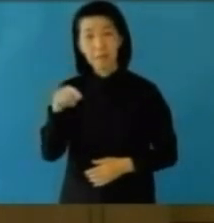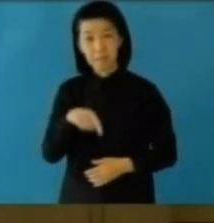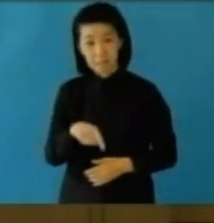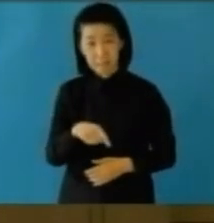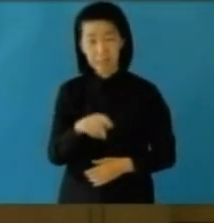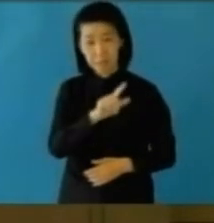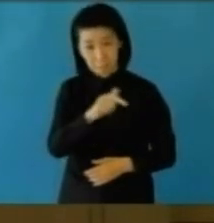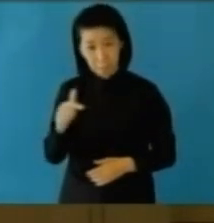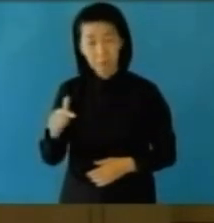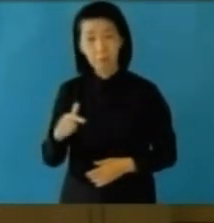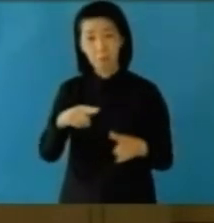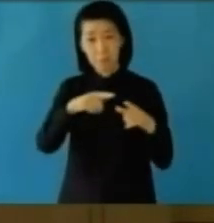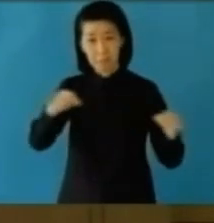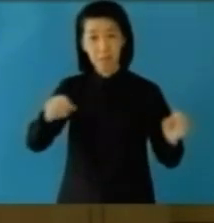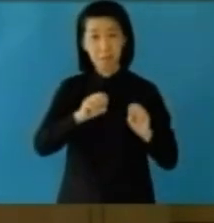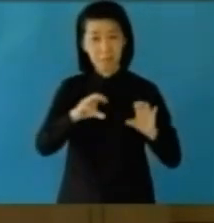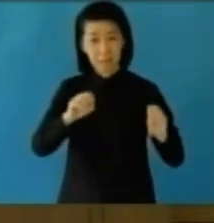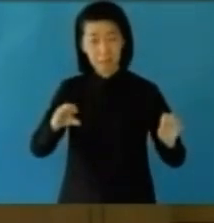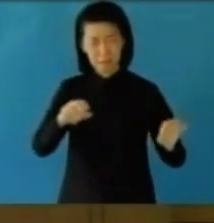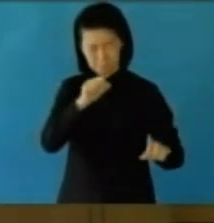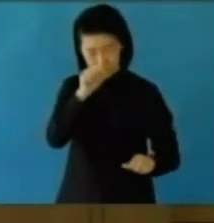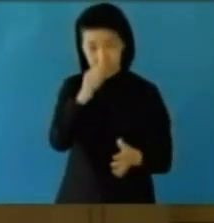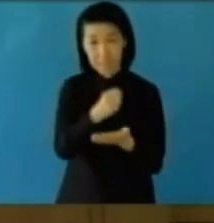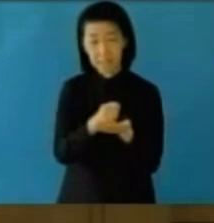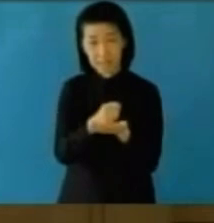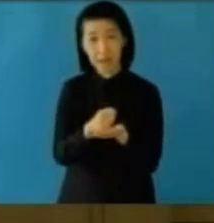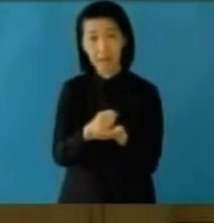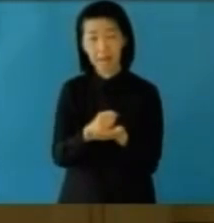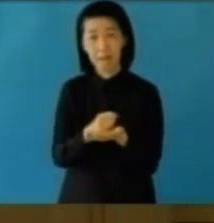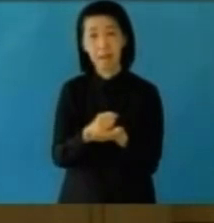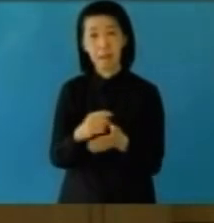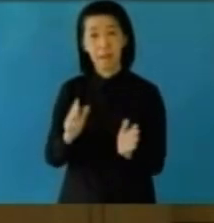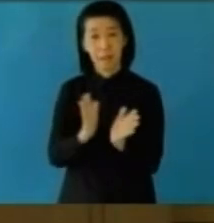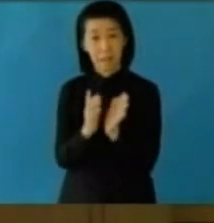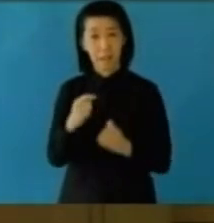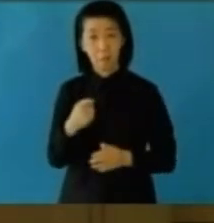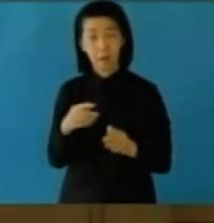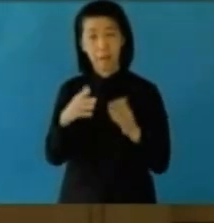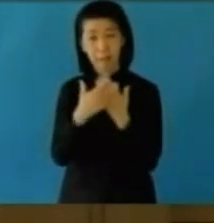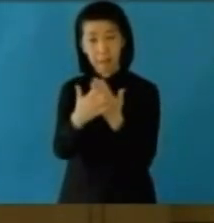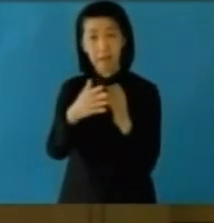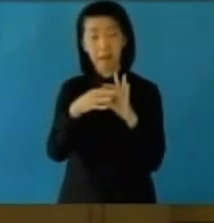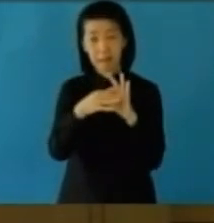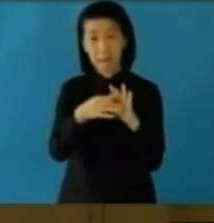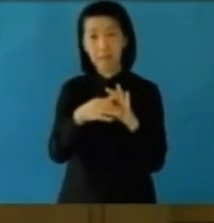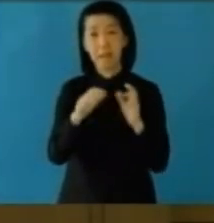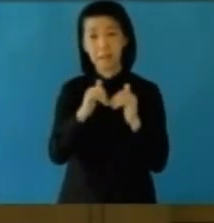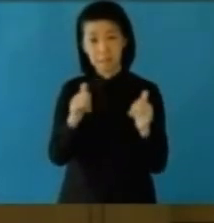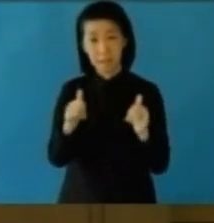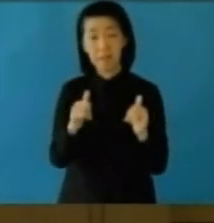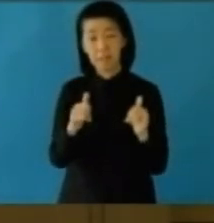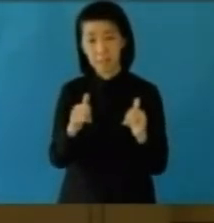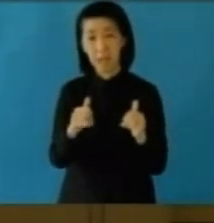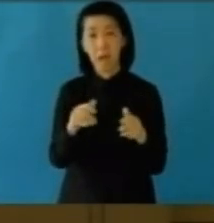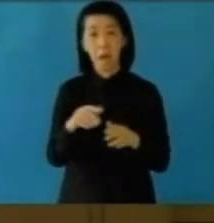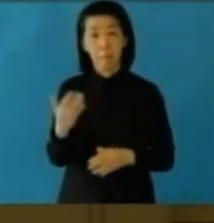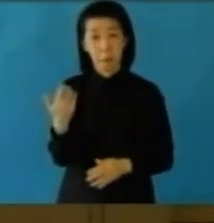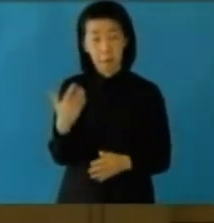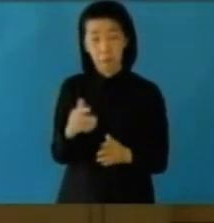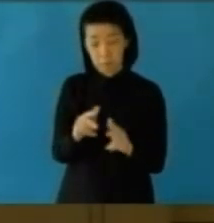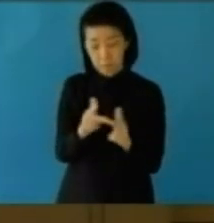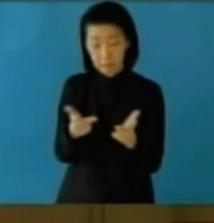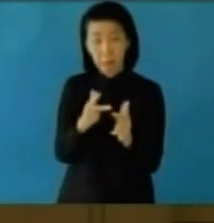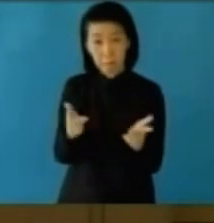信する絶好の機会であります。県としては、大会関係者に対し事前に観光パンフレットを送付したほ